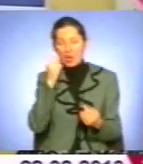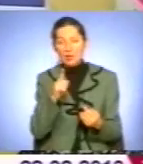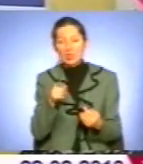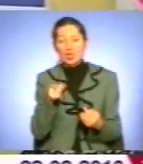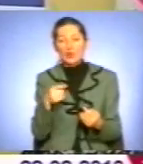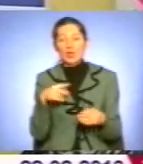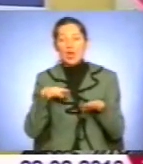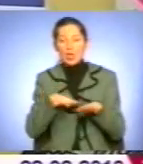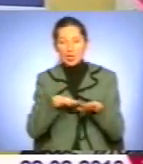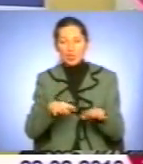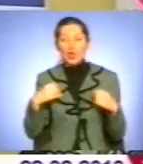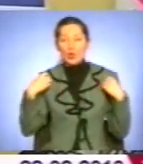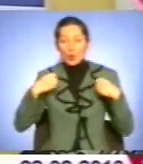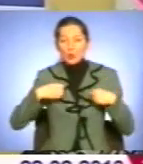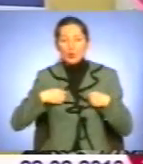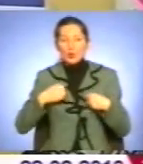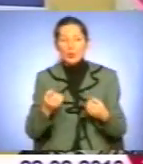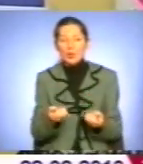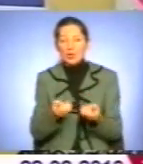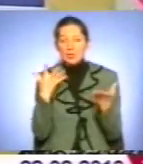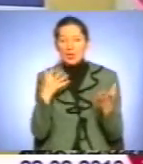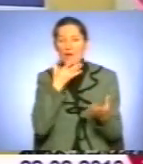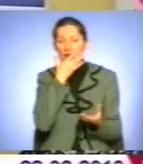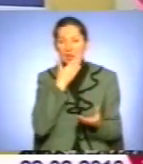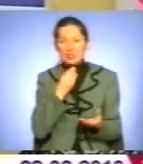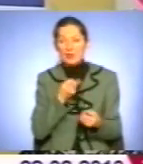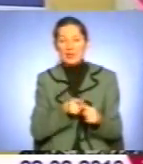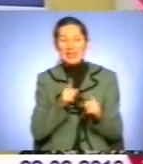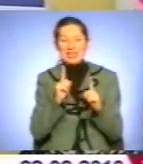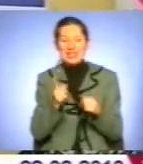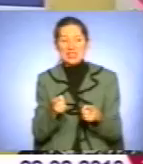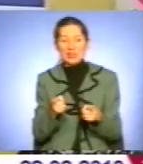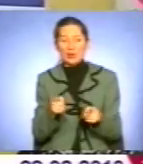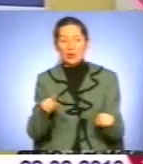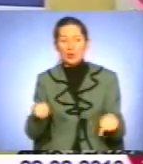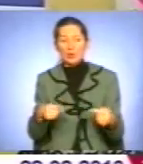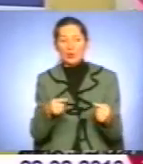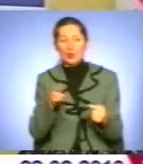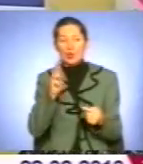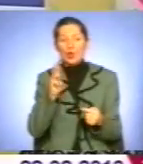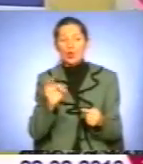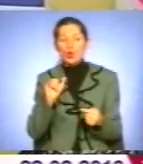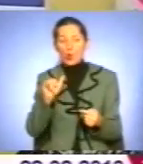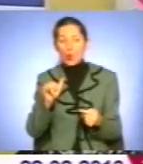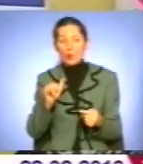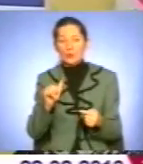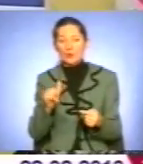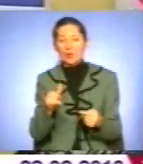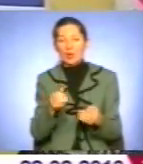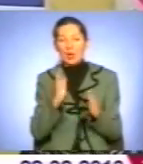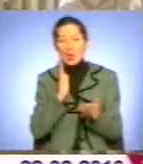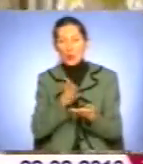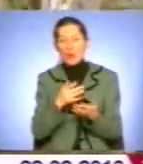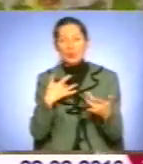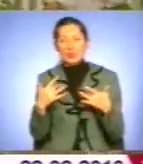вони шиють їм костюми яскраві, красиві, які дійсно створюють шоу. З допомогою костюмів створюється шоу прямо на